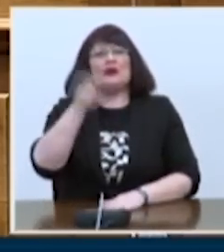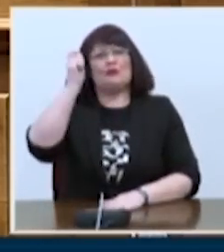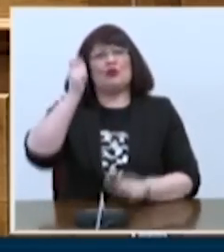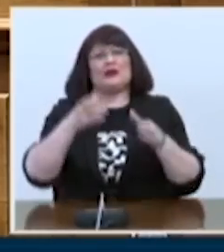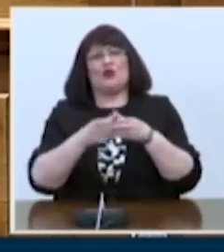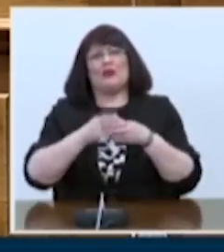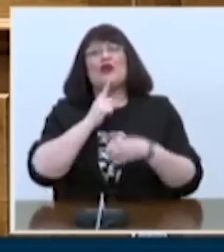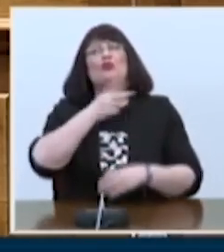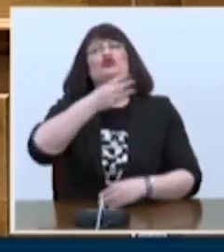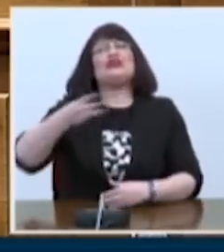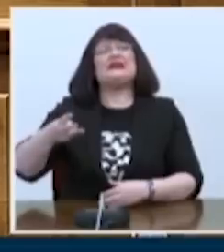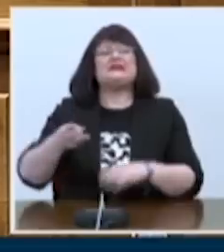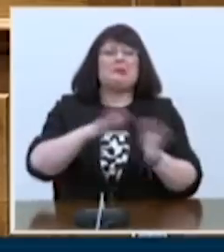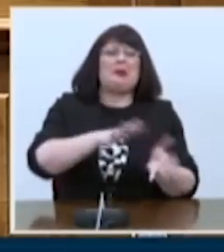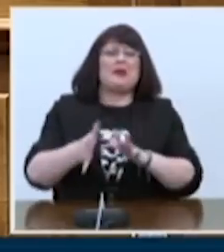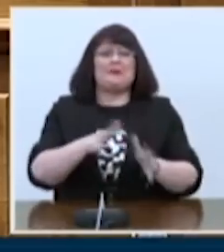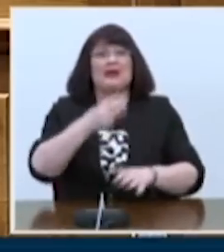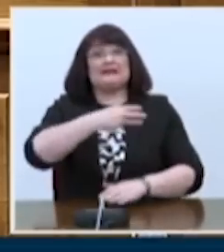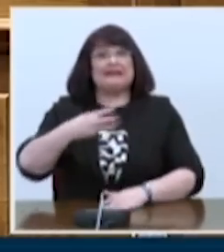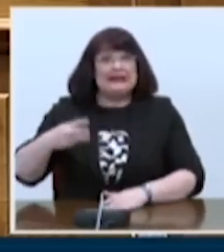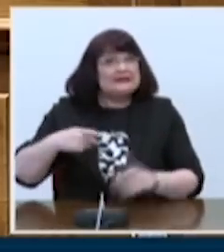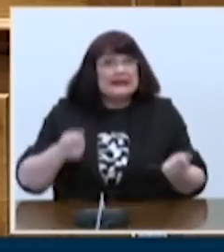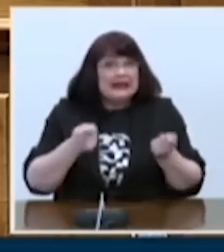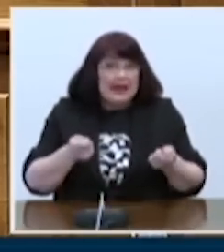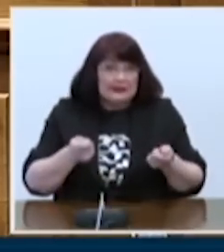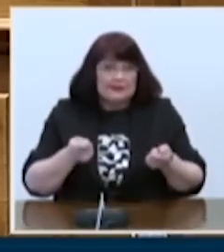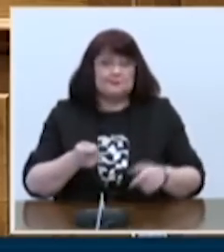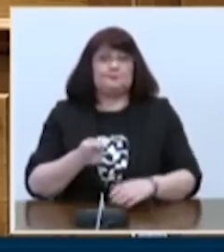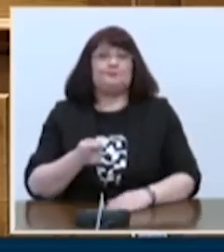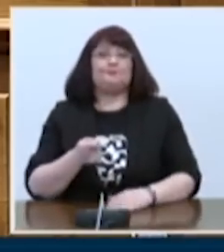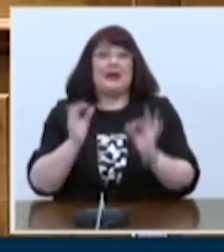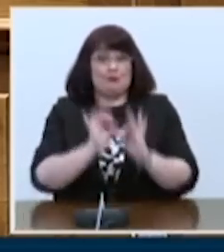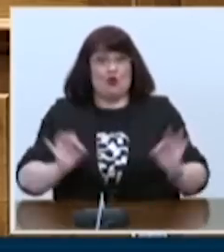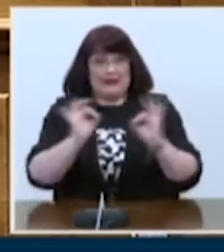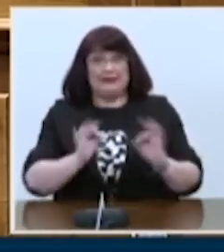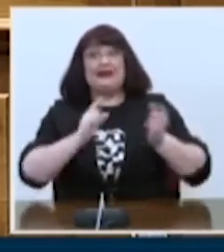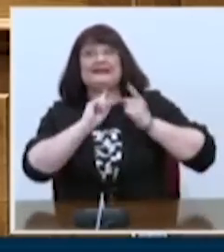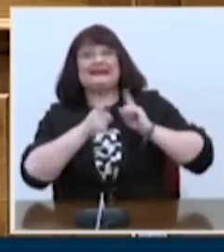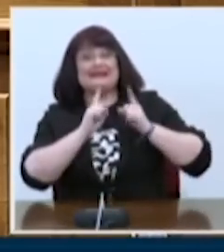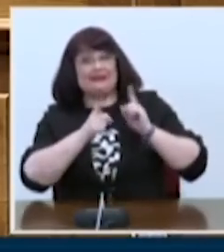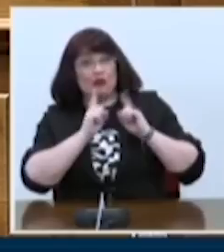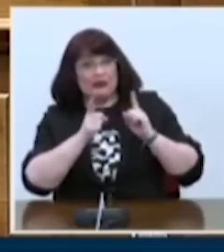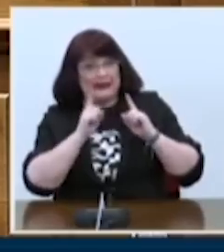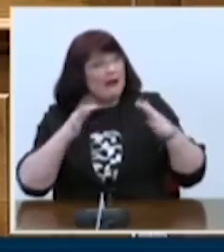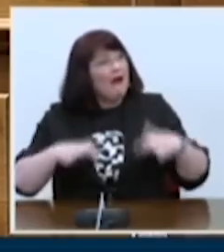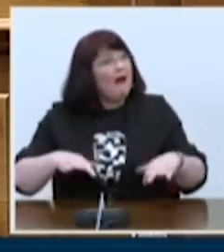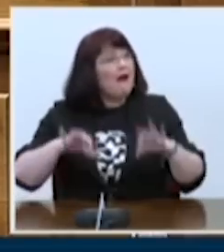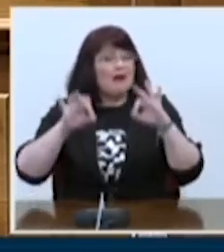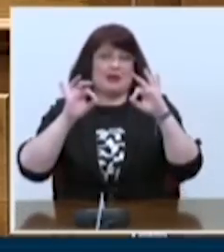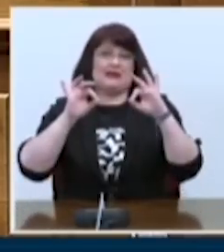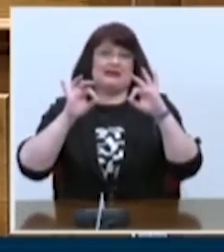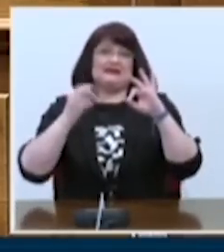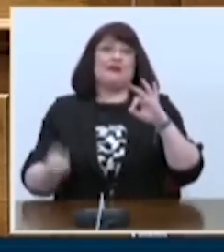ΣΥΡΙΖΑ. Ο οποίος ΣΥΡΙΖΑ, αφού προετοίμασε τη συμφωνία, αφού εγγενίασε όλες τις νέες